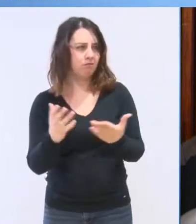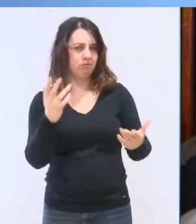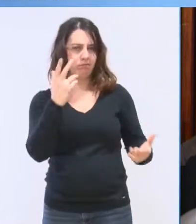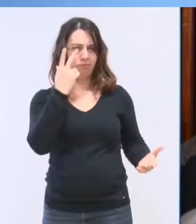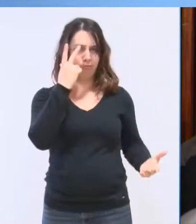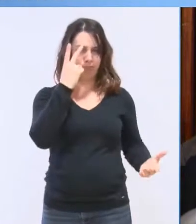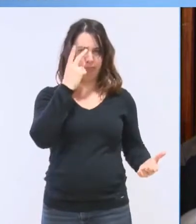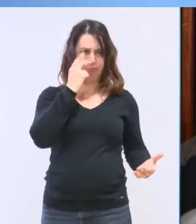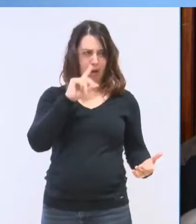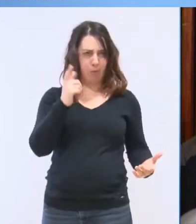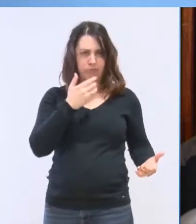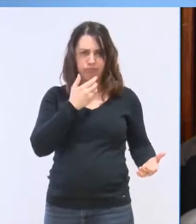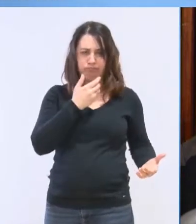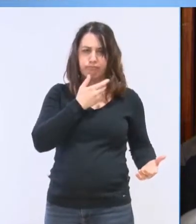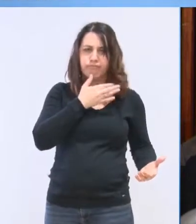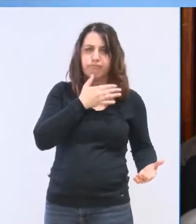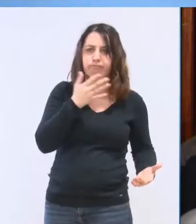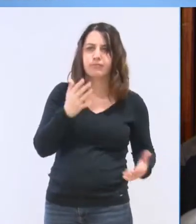incompréhensible?